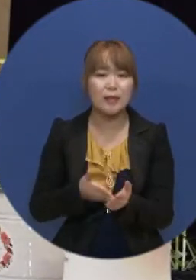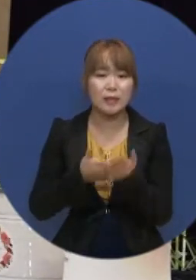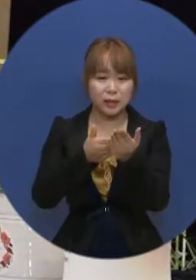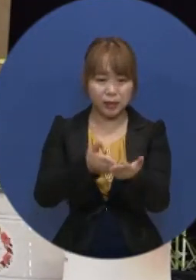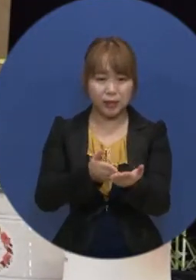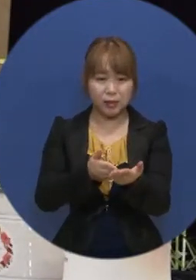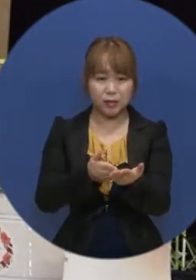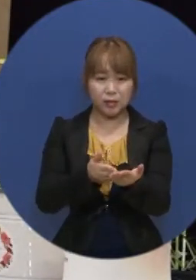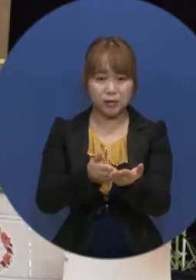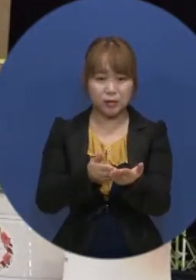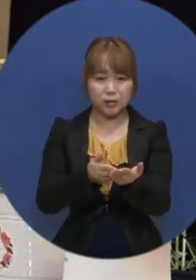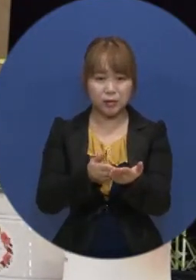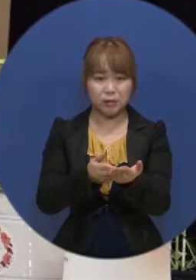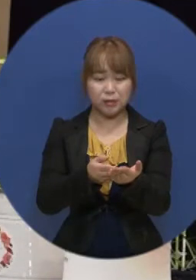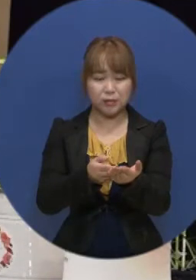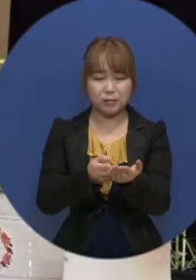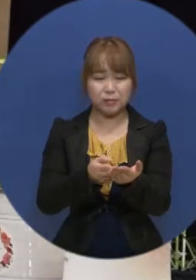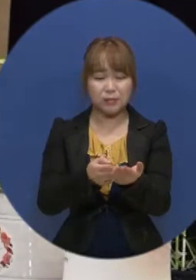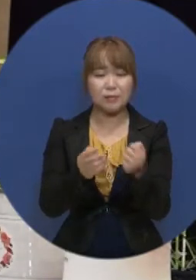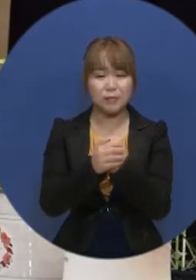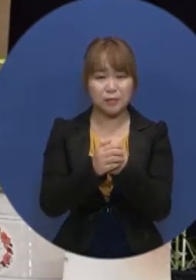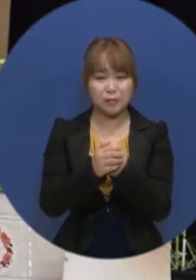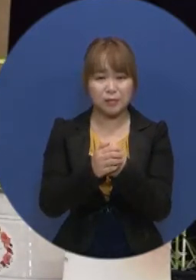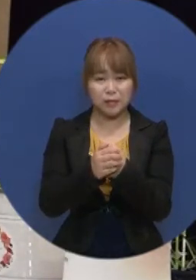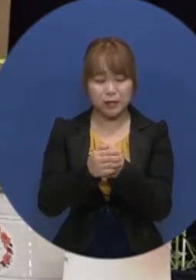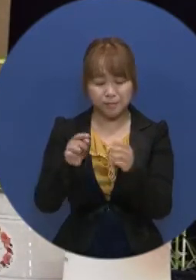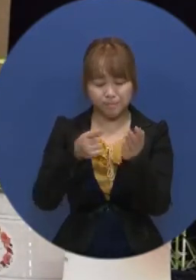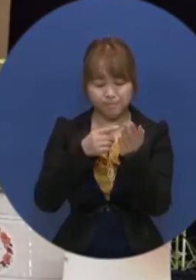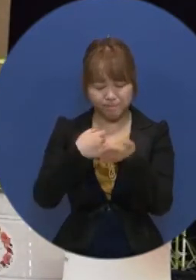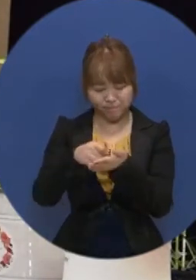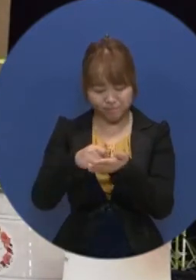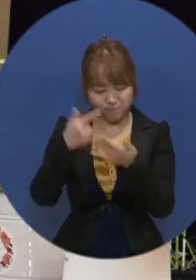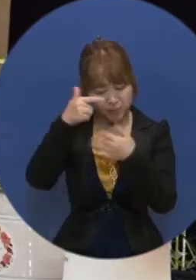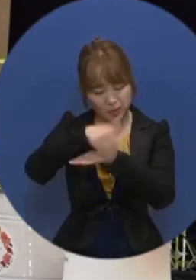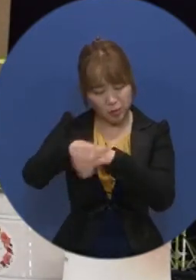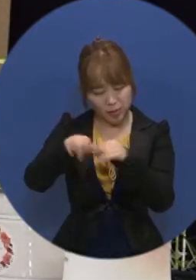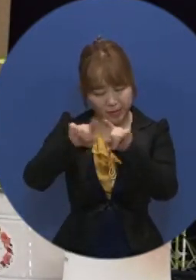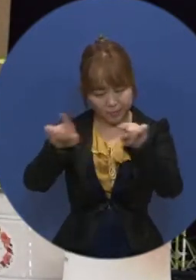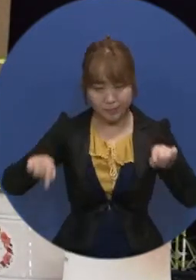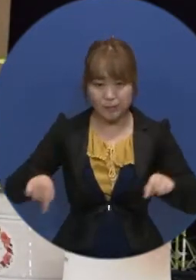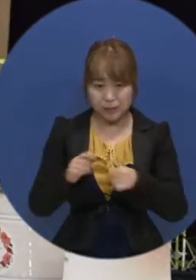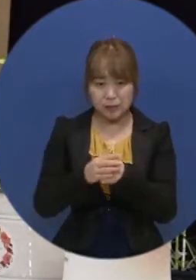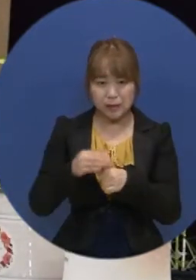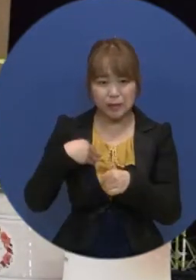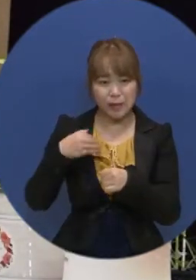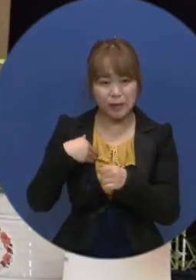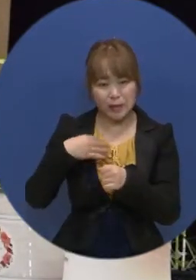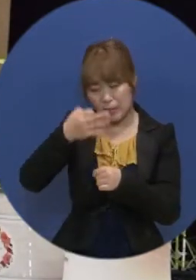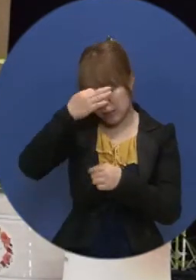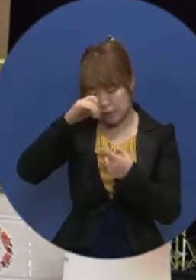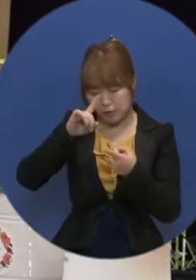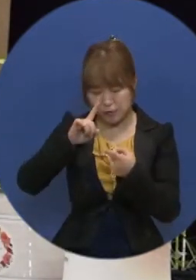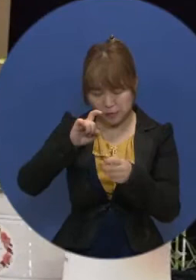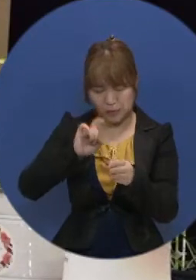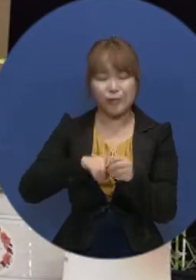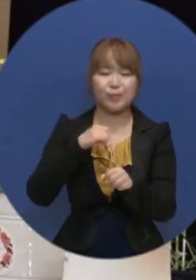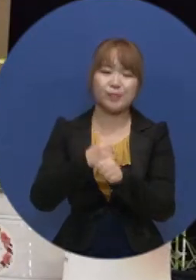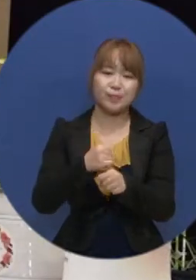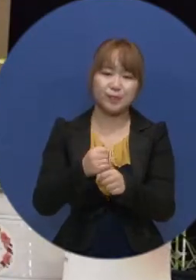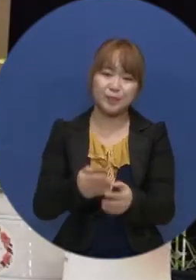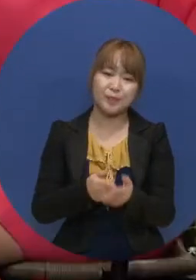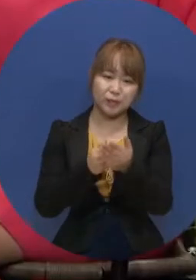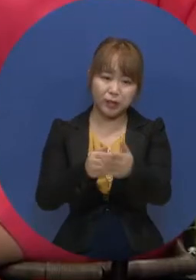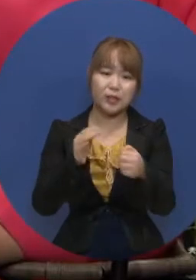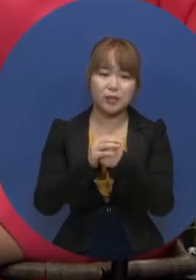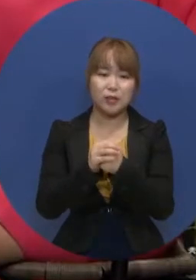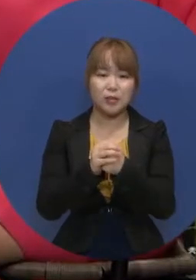제안서를 프로포설이라고 그러죠. 네네. 제안서를 직접 기술적으로 만들었어요. 오. 만들어가지고